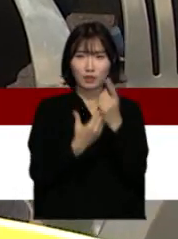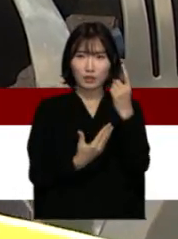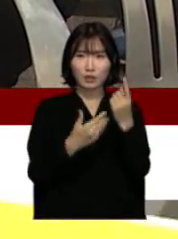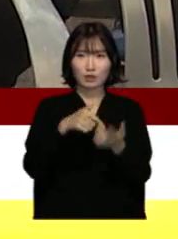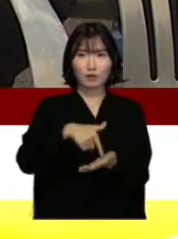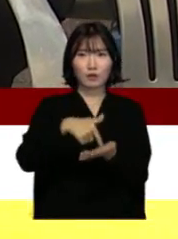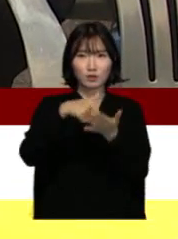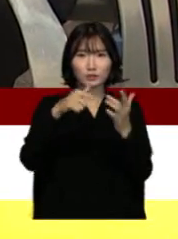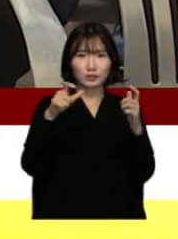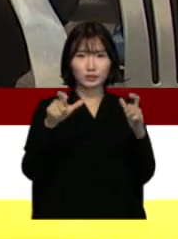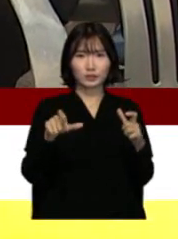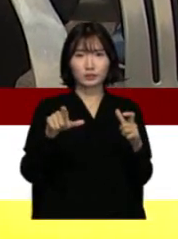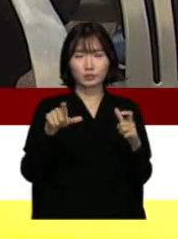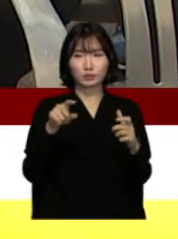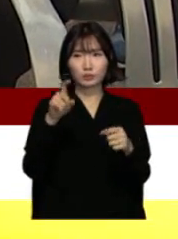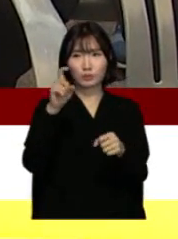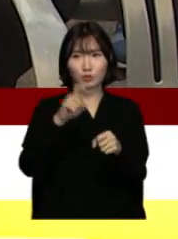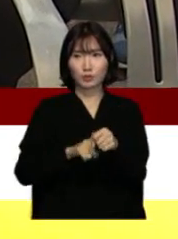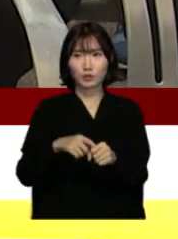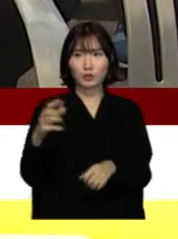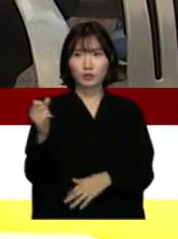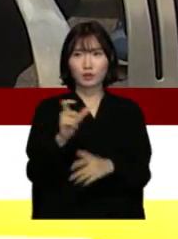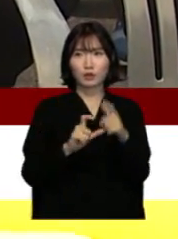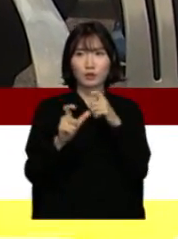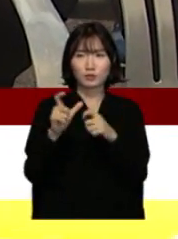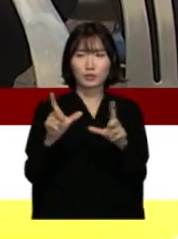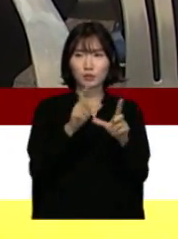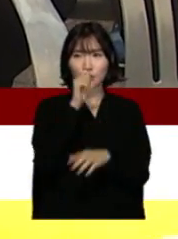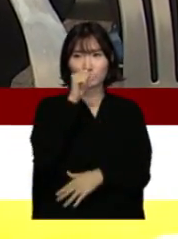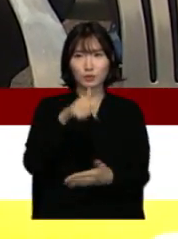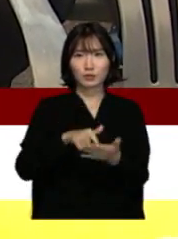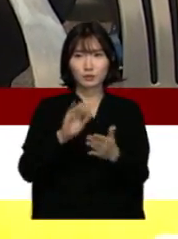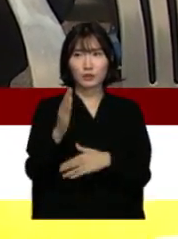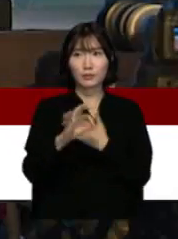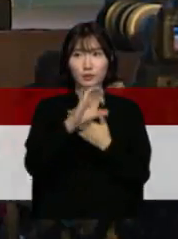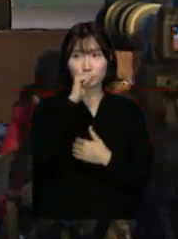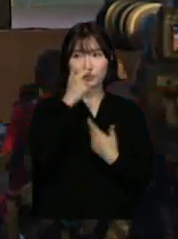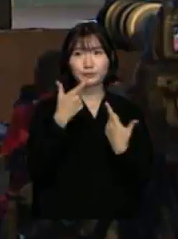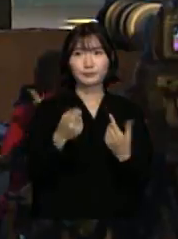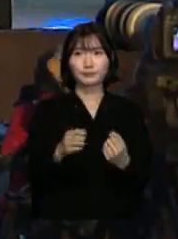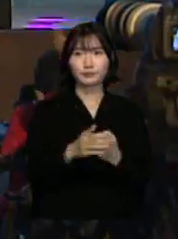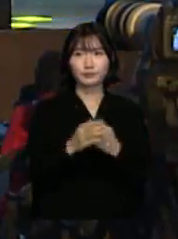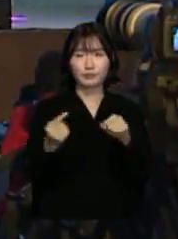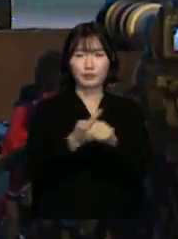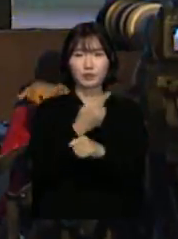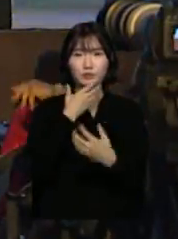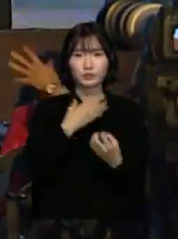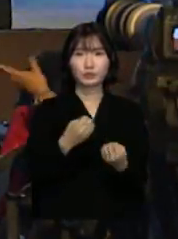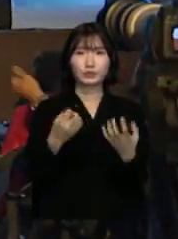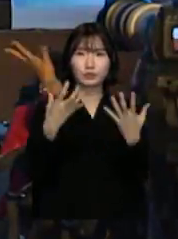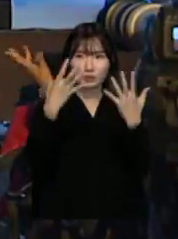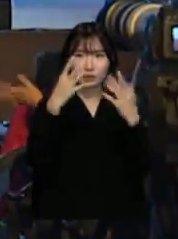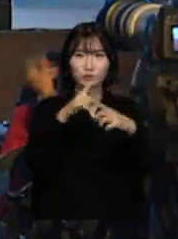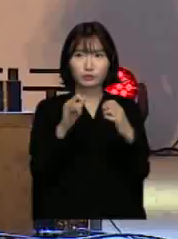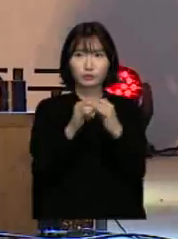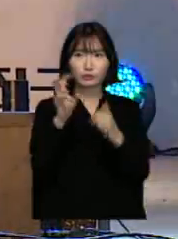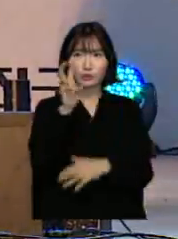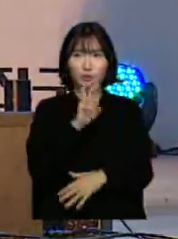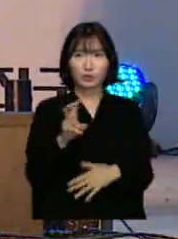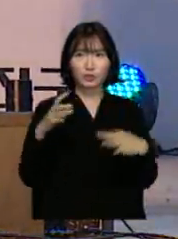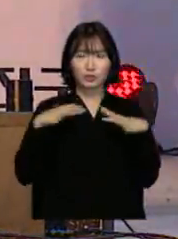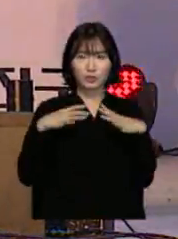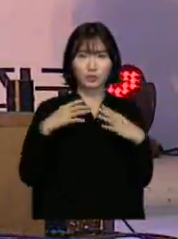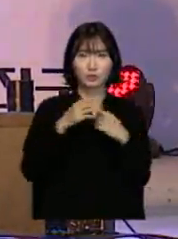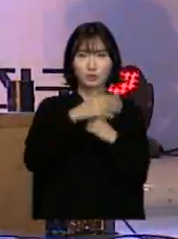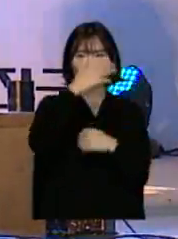광진구, 그걸 모토로 해서 더 살기 좋은 광진구가 됐으면 좋겠어요. 이 밖에도 축제에선 주민 노래자랑과